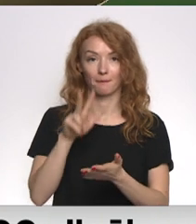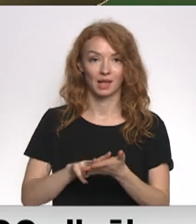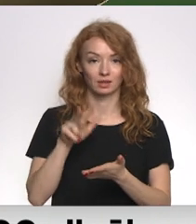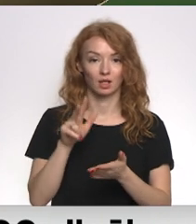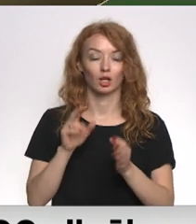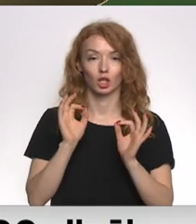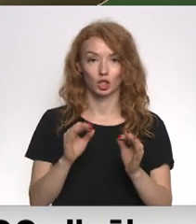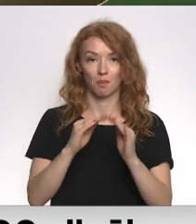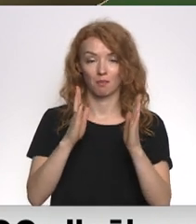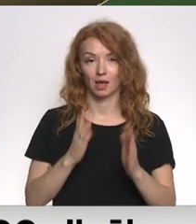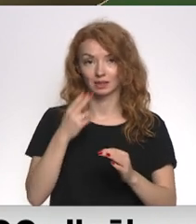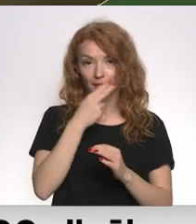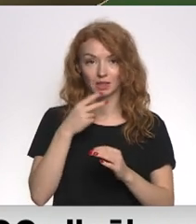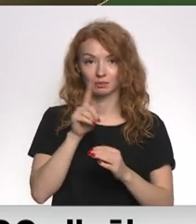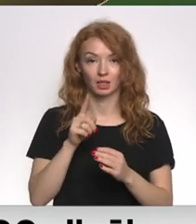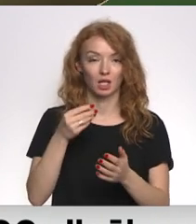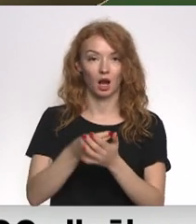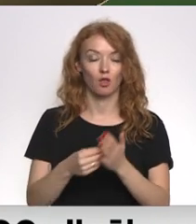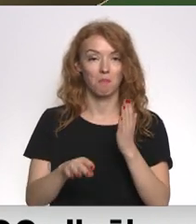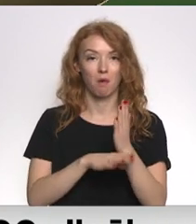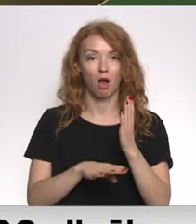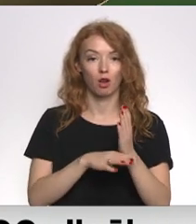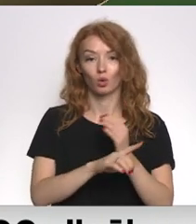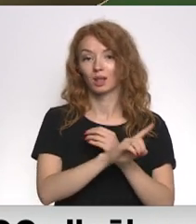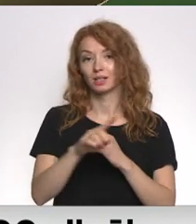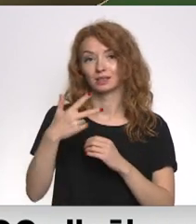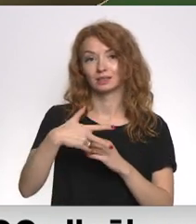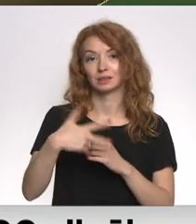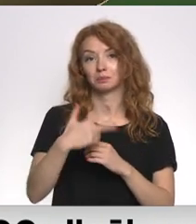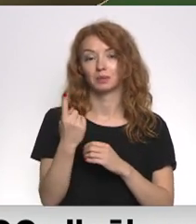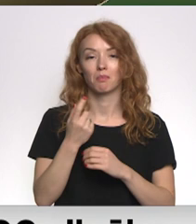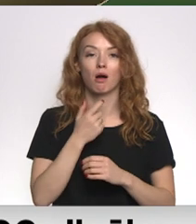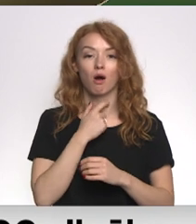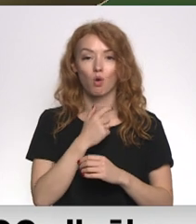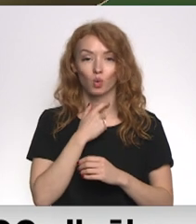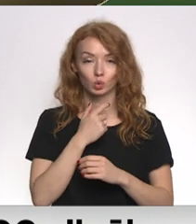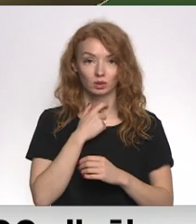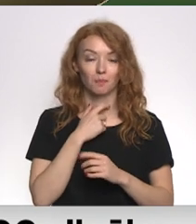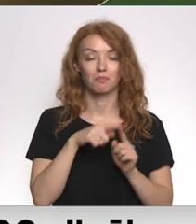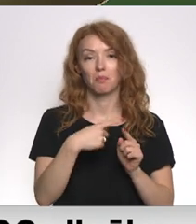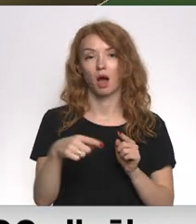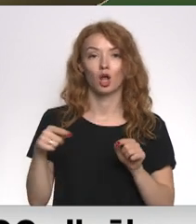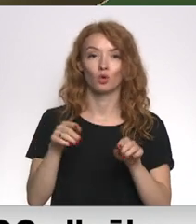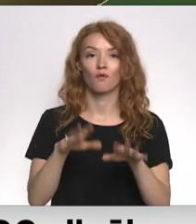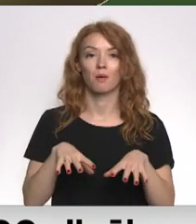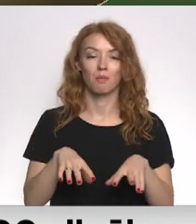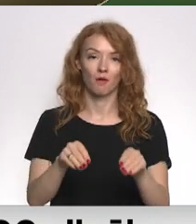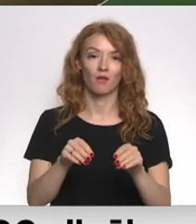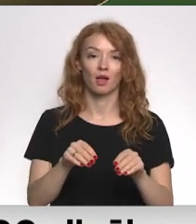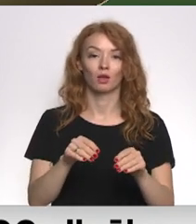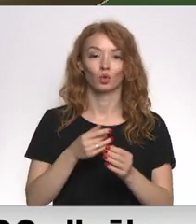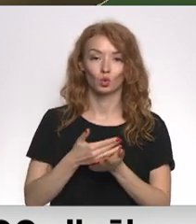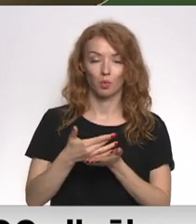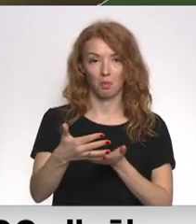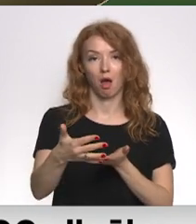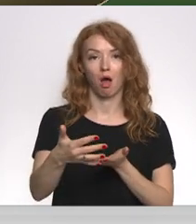ka mājsaimniecība ir iegādājusies malku līdz 31. augustam. Pārējie to var darīt visu